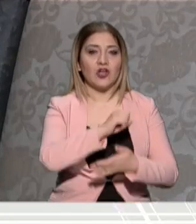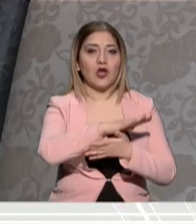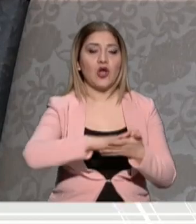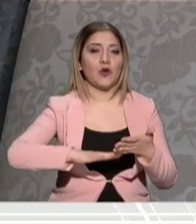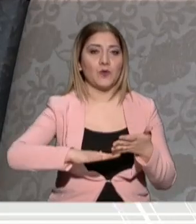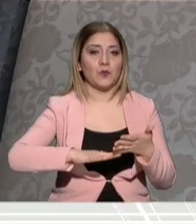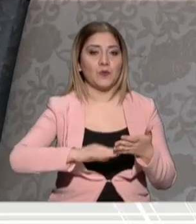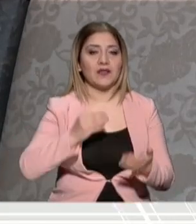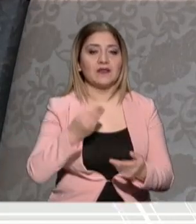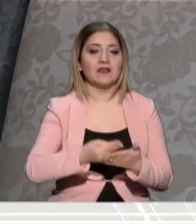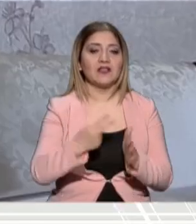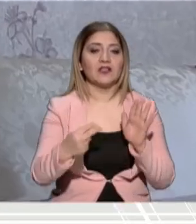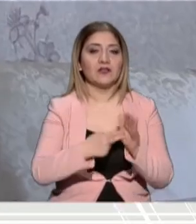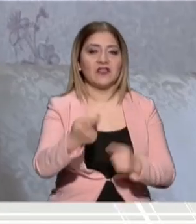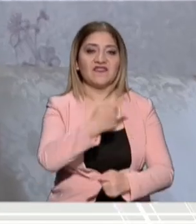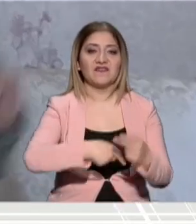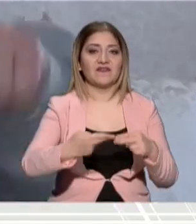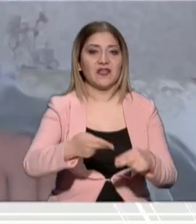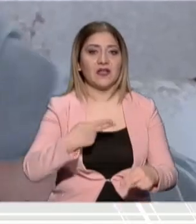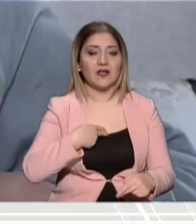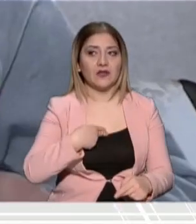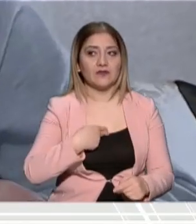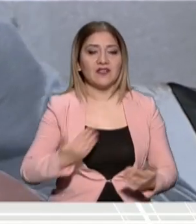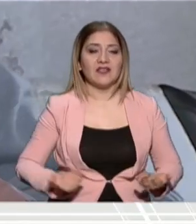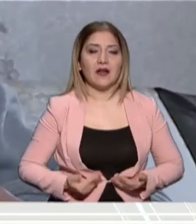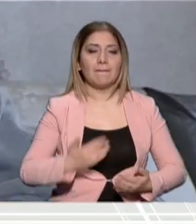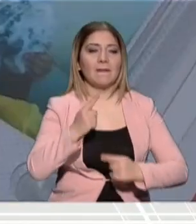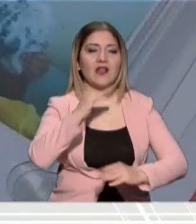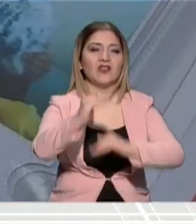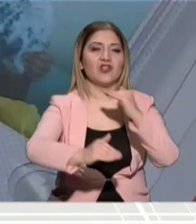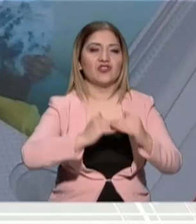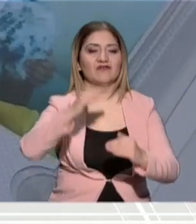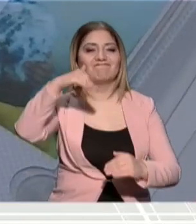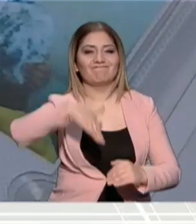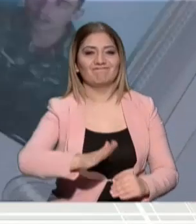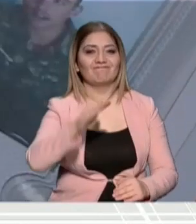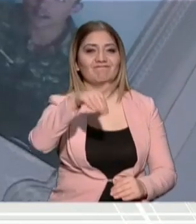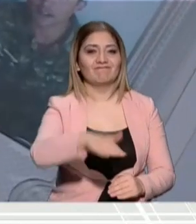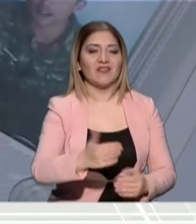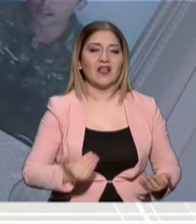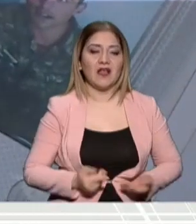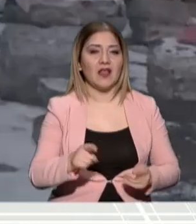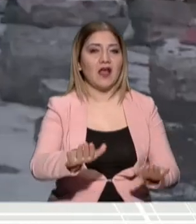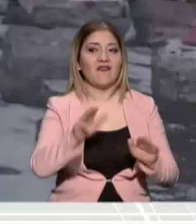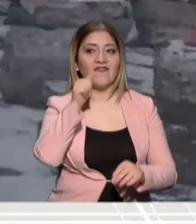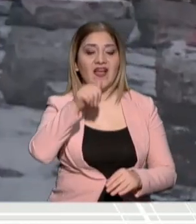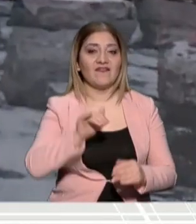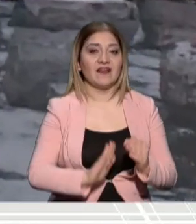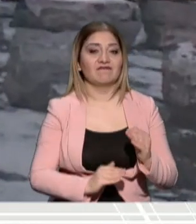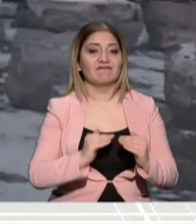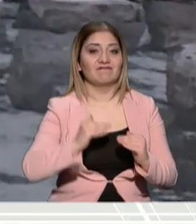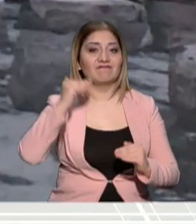արյան գինը հետ ենք բերելու։ Կյանքը միայն վերելք չէ, վայրեջքներ և վերելքներ են։ Վաղվա վերելքի համար պետք